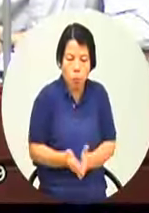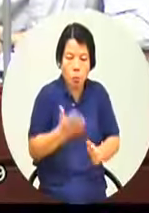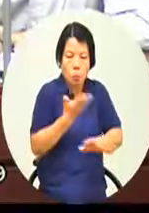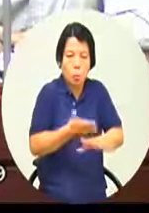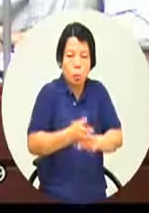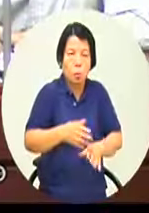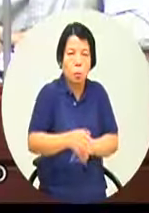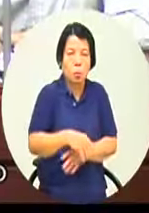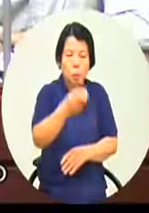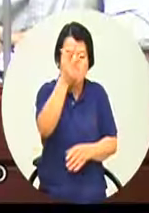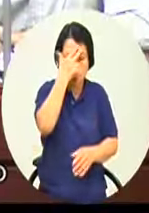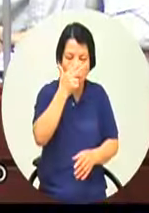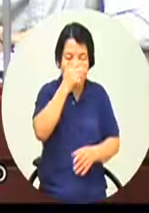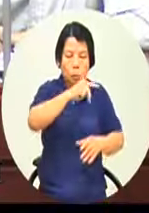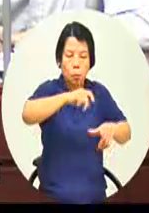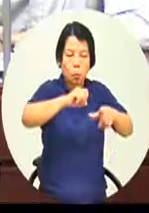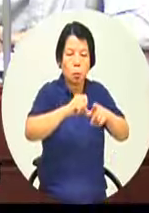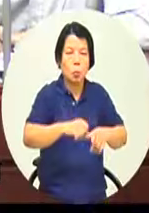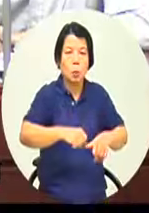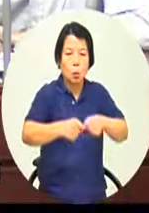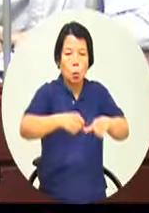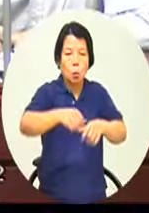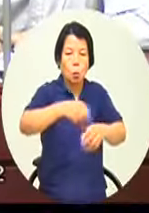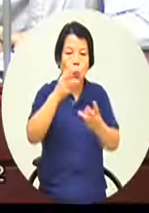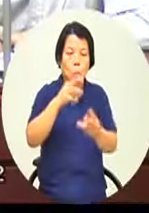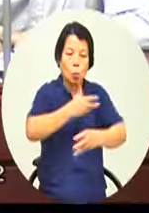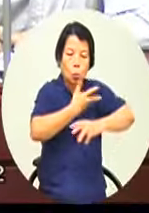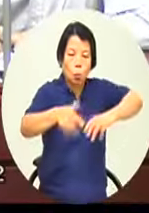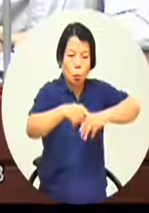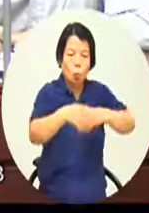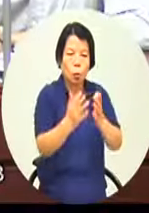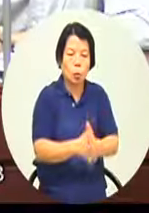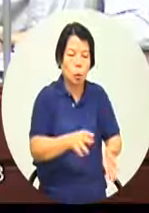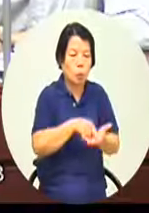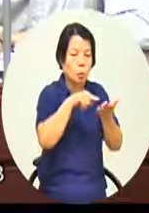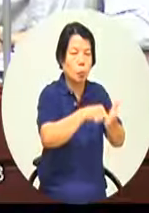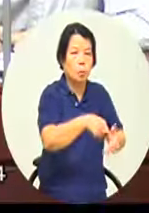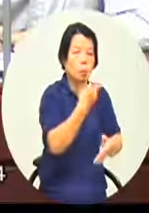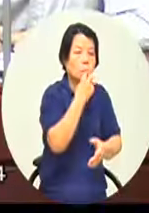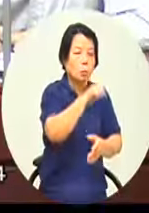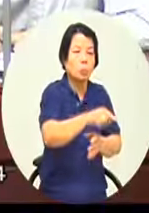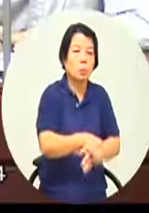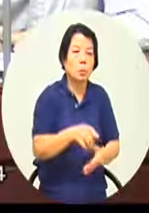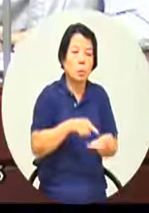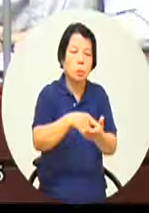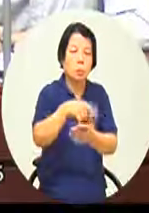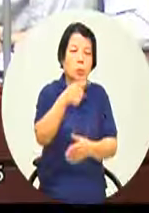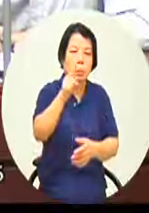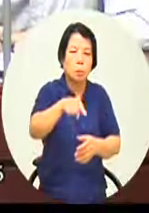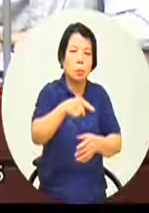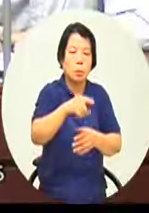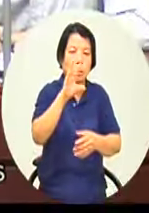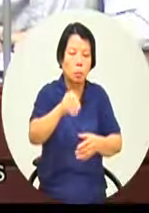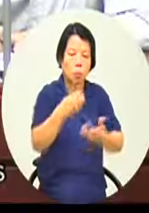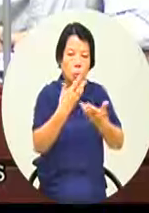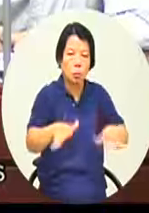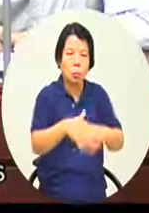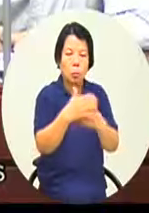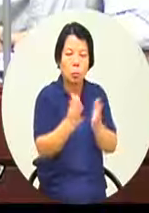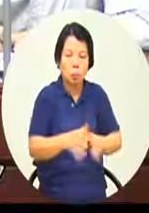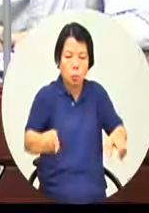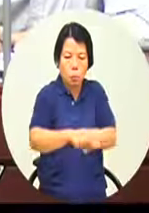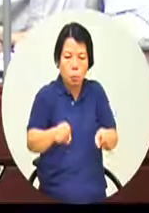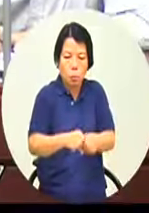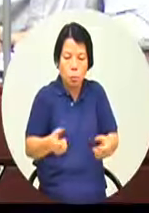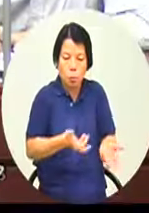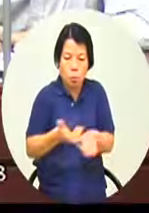槽工郡。那这一次水利局也有提报中央争取了1000多万的经费。那目前因为管线迁移的时间过久，那